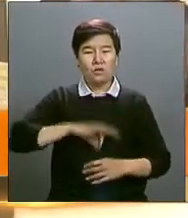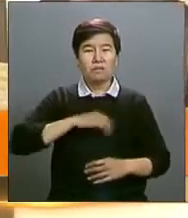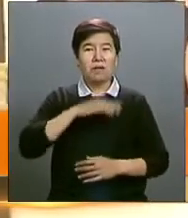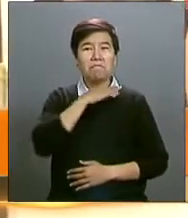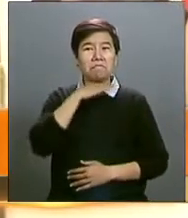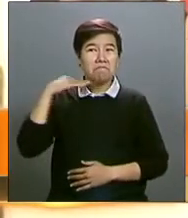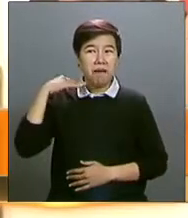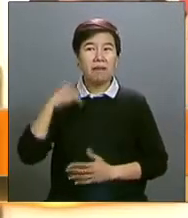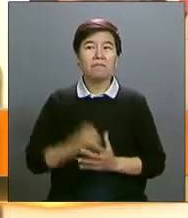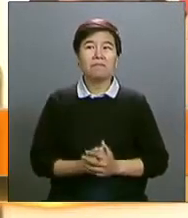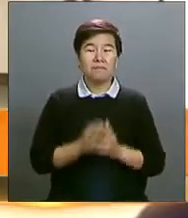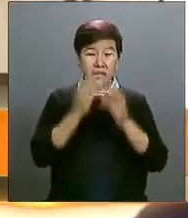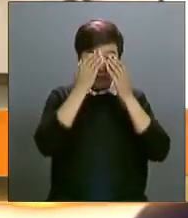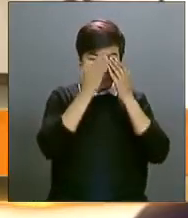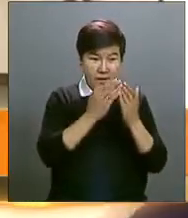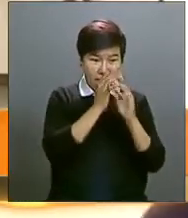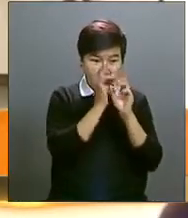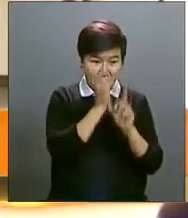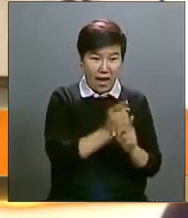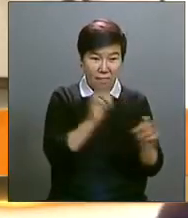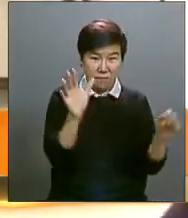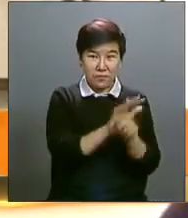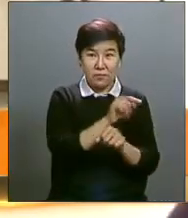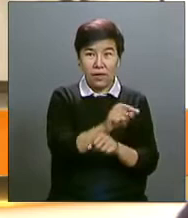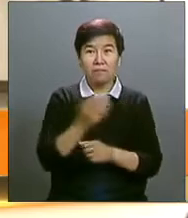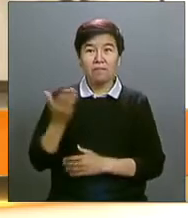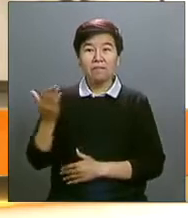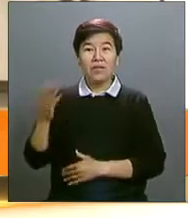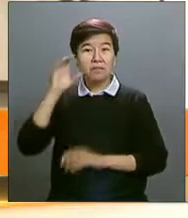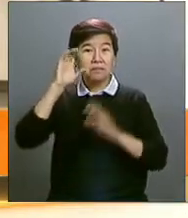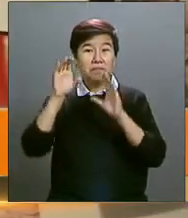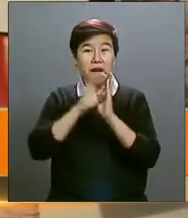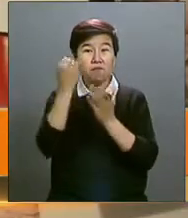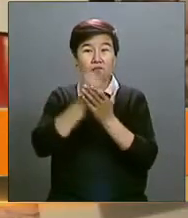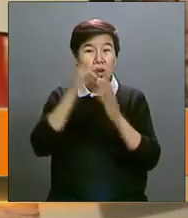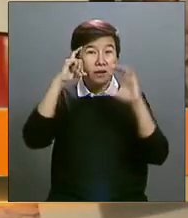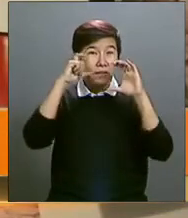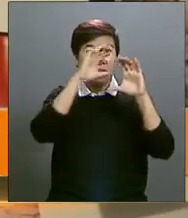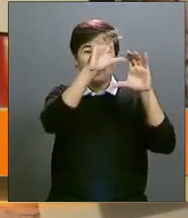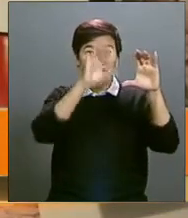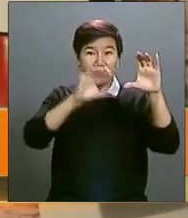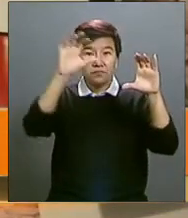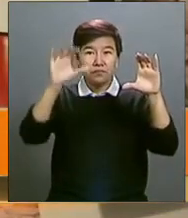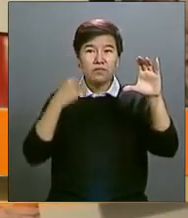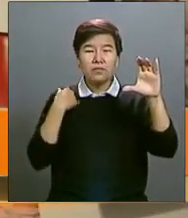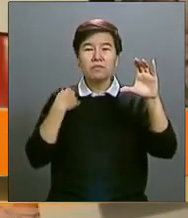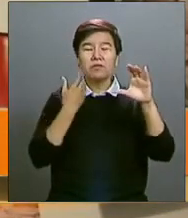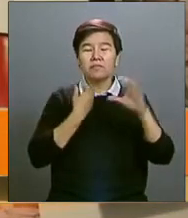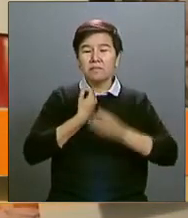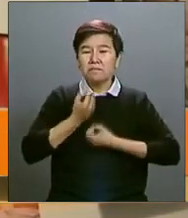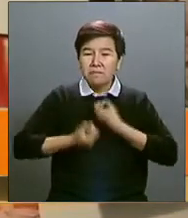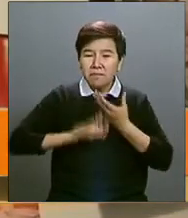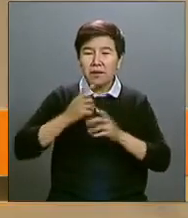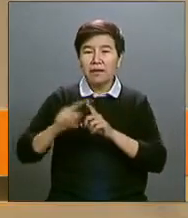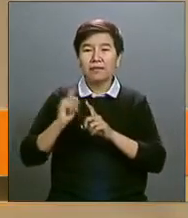ามหลักศาสนาอย่างเคร่งครัดทำให้สมัครกอเซมเจ้าของผลงานตั้งคำถามและสื่อไปพร้อมกับผลงานภาพถ่ายอีกหลายชุดในนิ